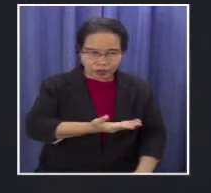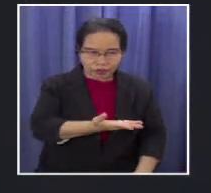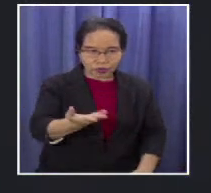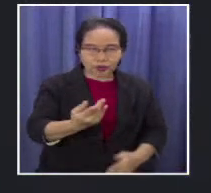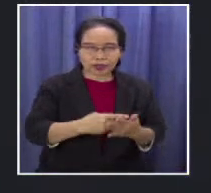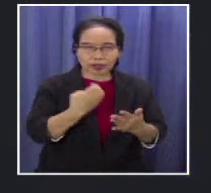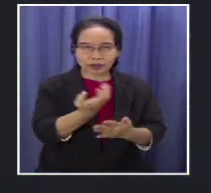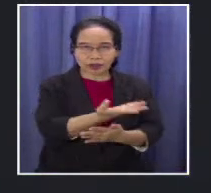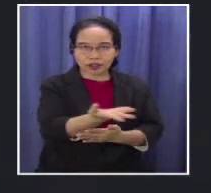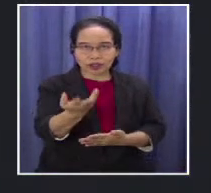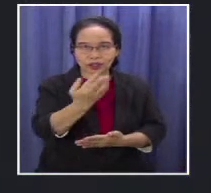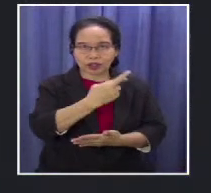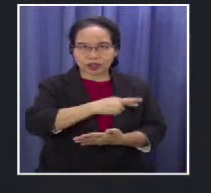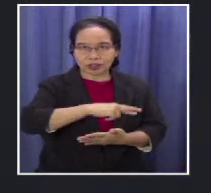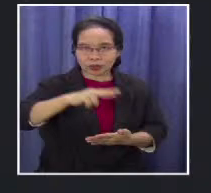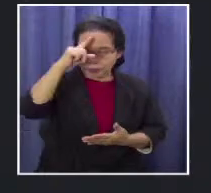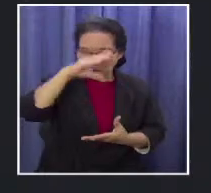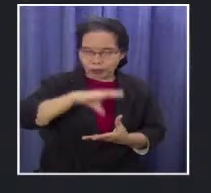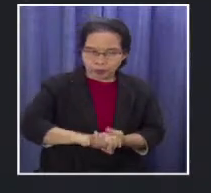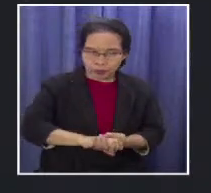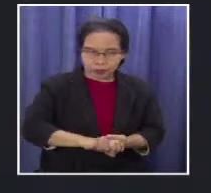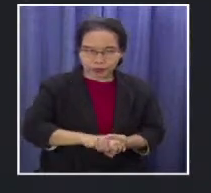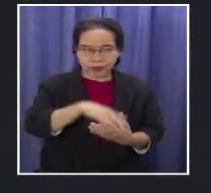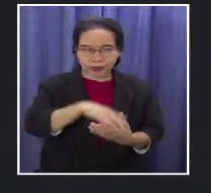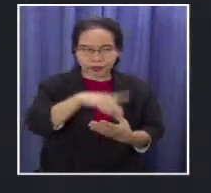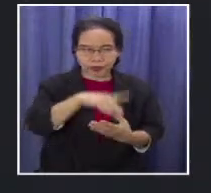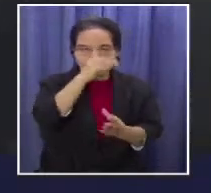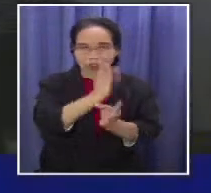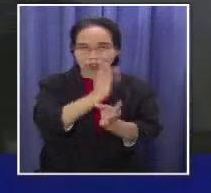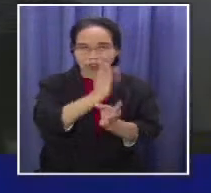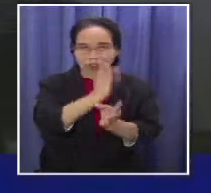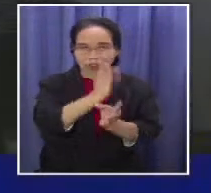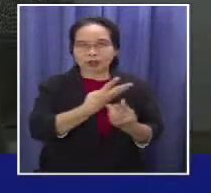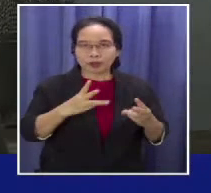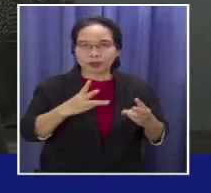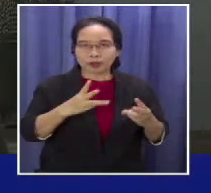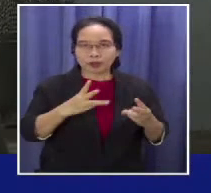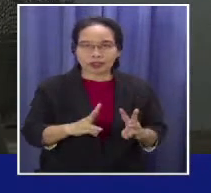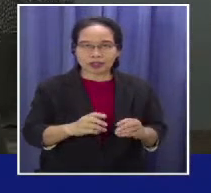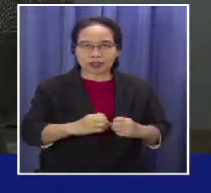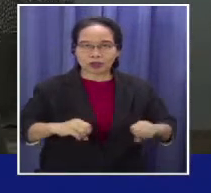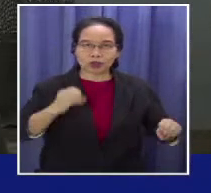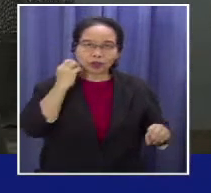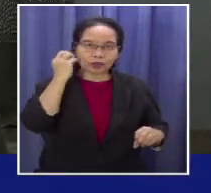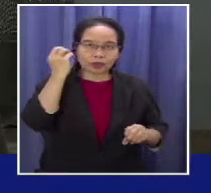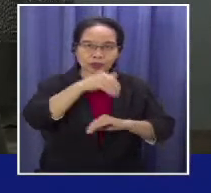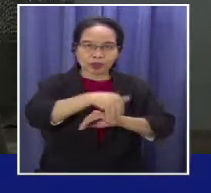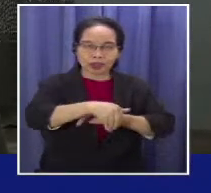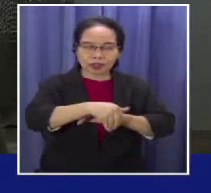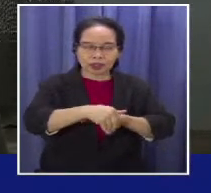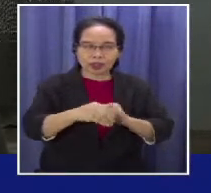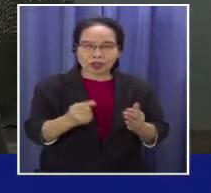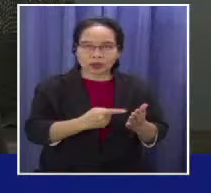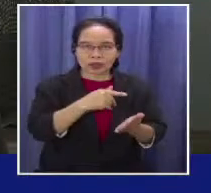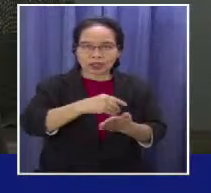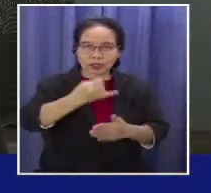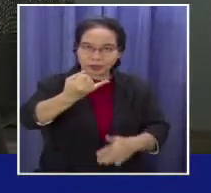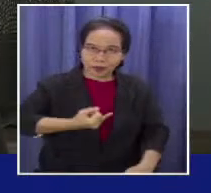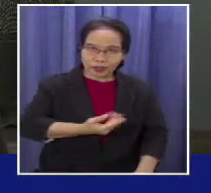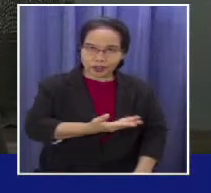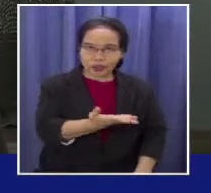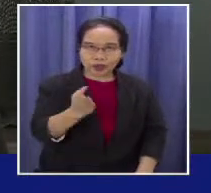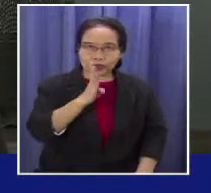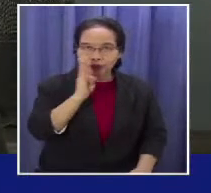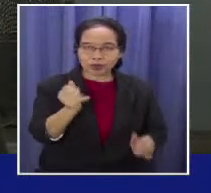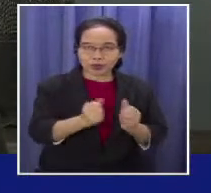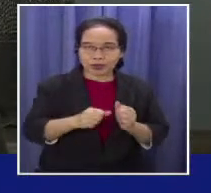ɛresan so ton saf ma bɔ 130 a wabɔ mpae ma wiya se gina yɛre ton saf from nyina so mmɛka yɛn ho sɛde mu gidi a